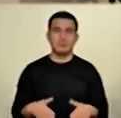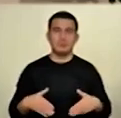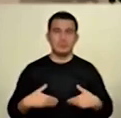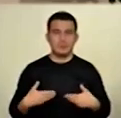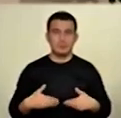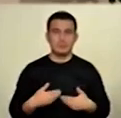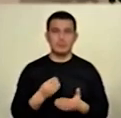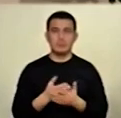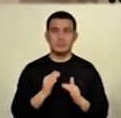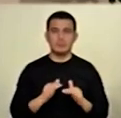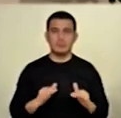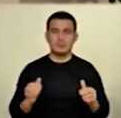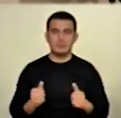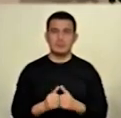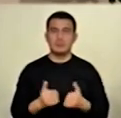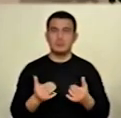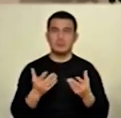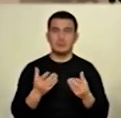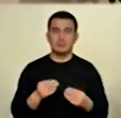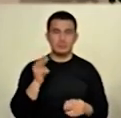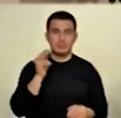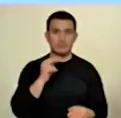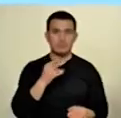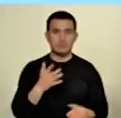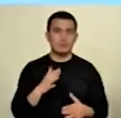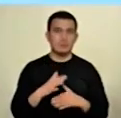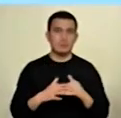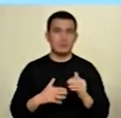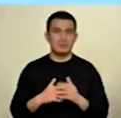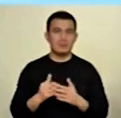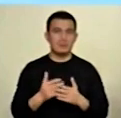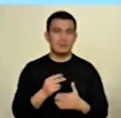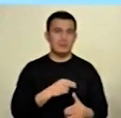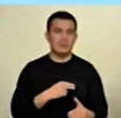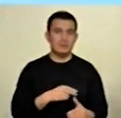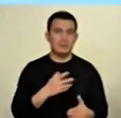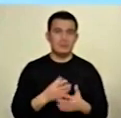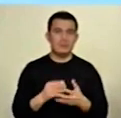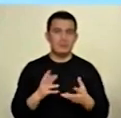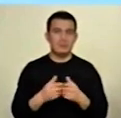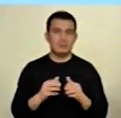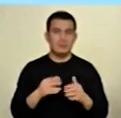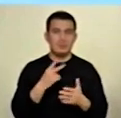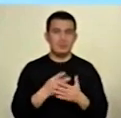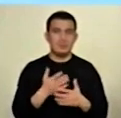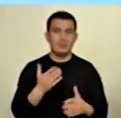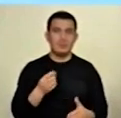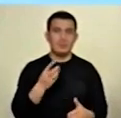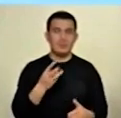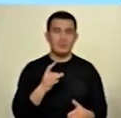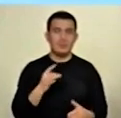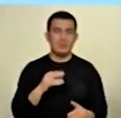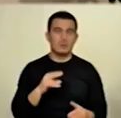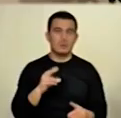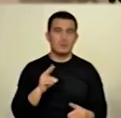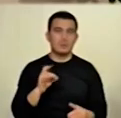Assalomu alaykum aziz o'quvchilar. Bugungi darsimiz amaliy dars. Darsimiz mavzusi WordPressda veb-sayt tarkibi